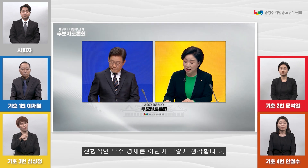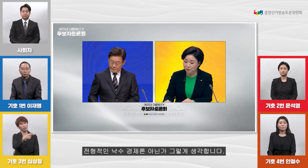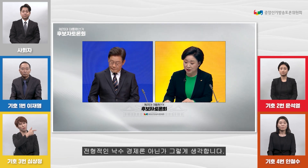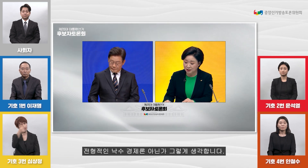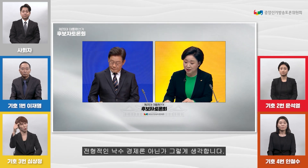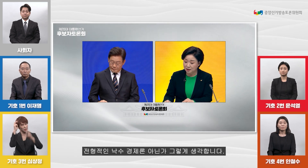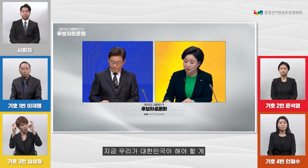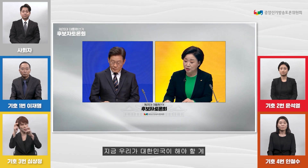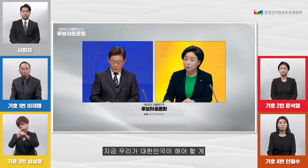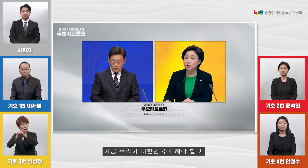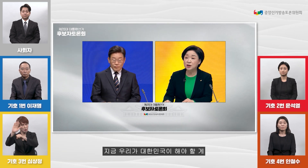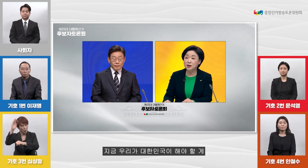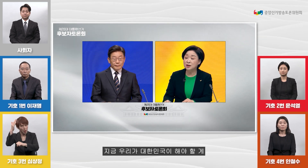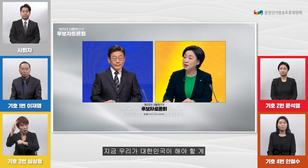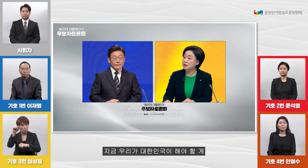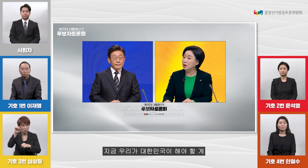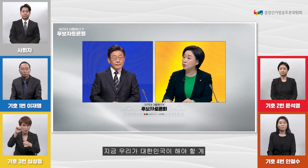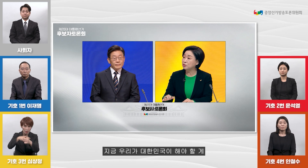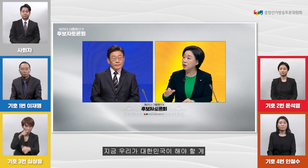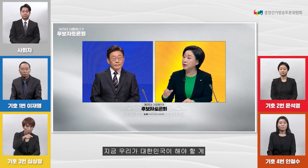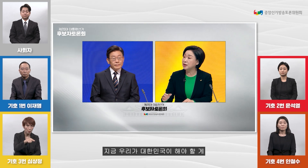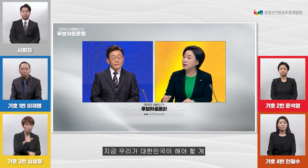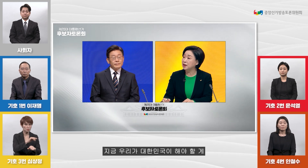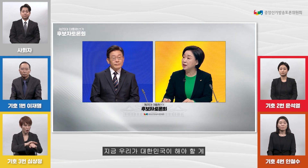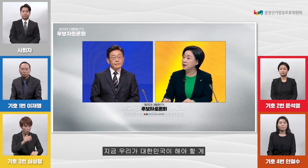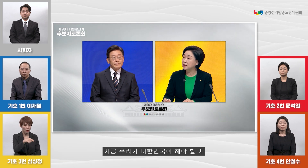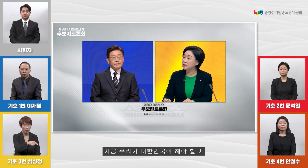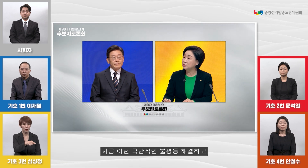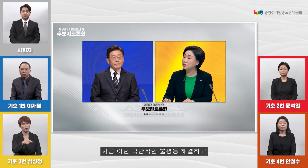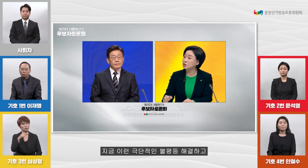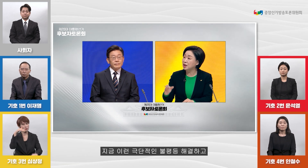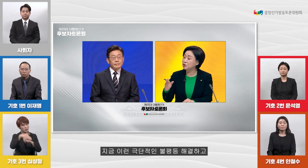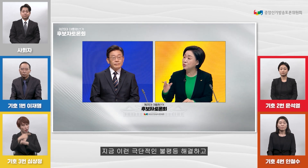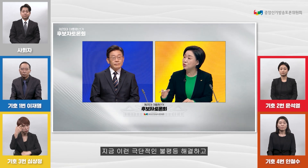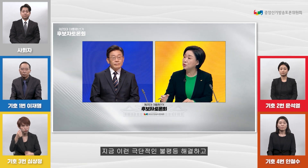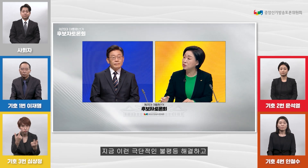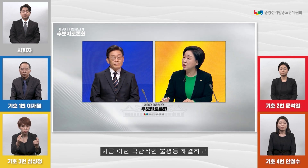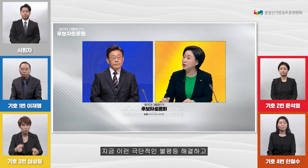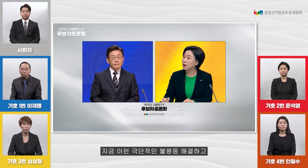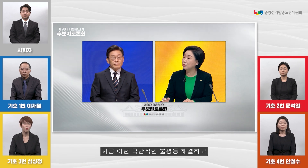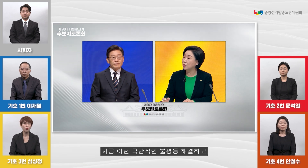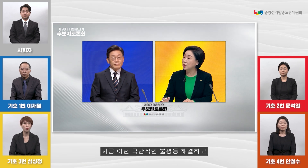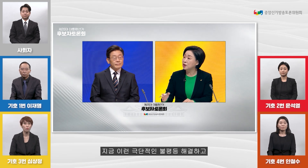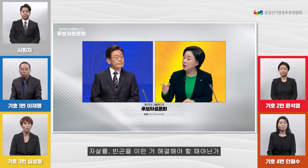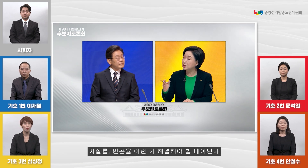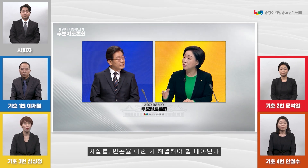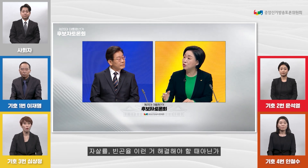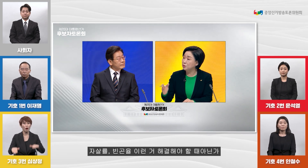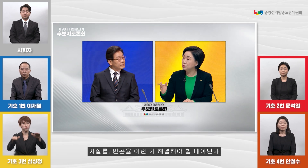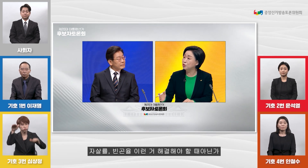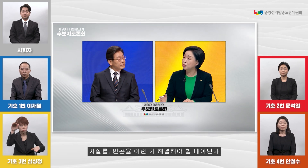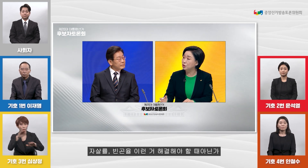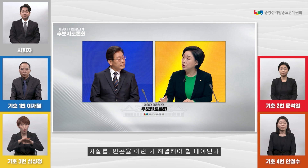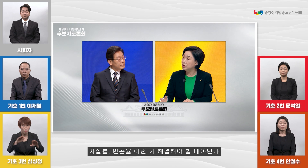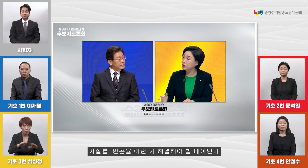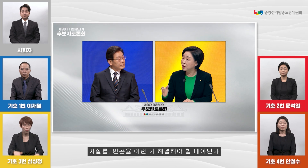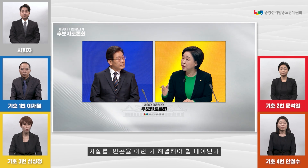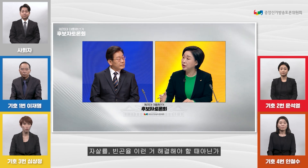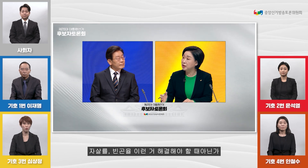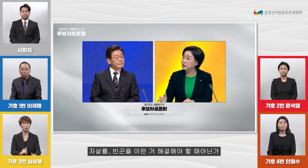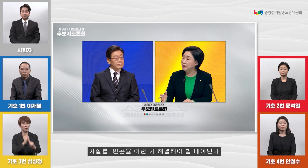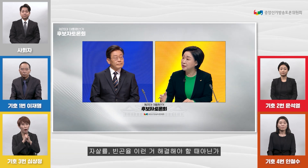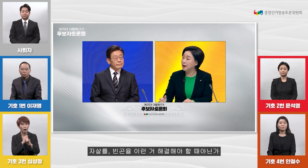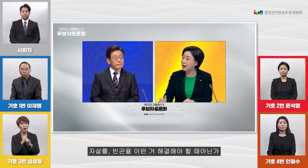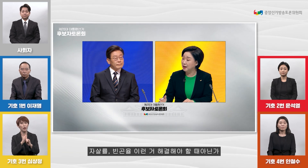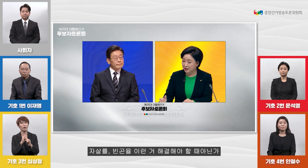그렇게 생각합니다. 지금 우리가 대한민국이 해야 될 게 지금 이런 극단적인 불평등 해결하고 자살률, 빈곤율 이런 거